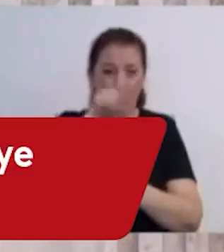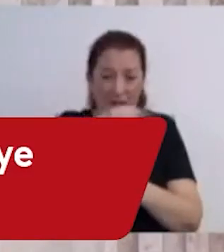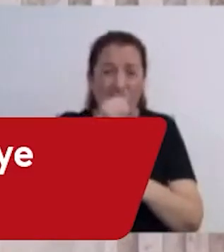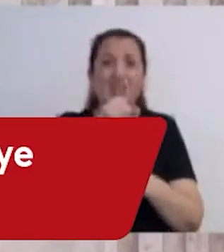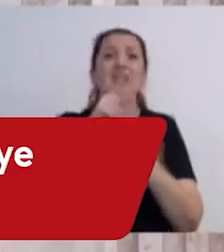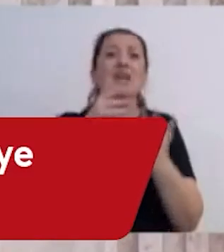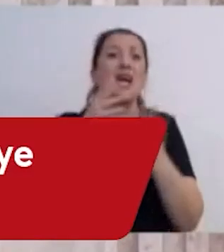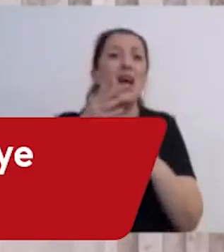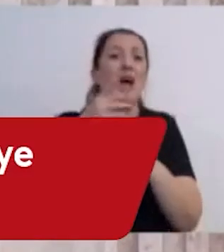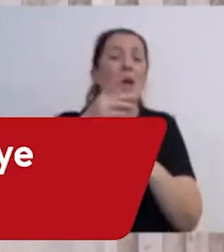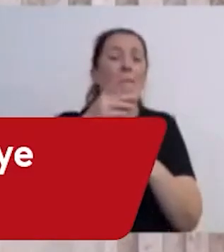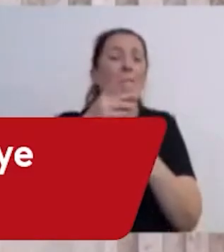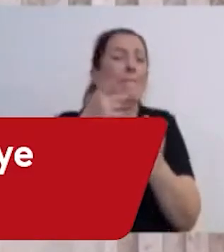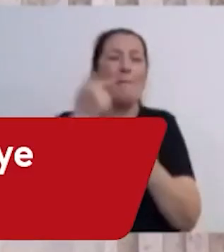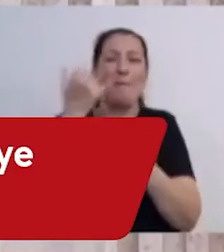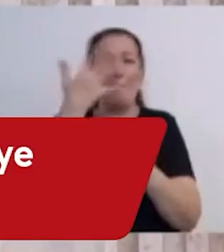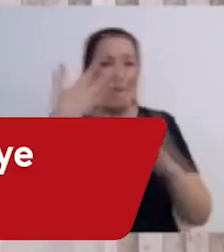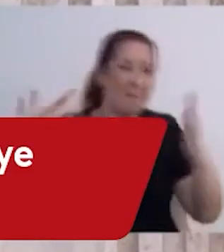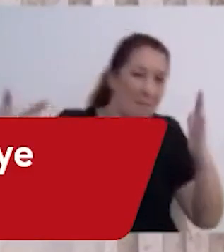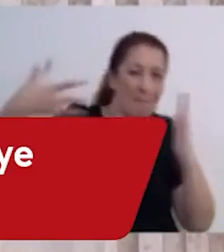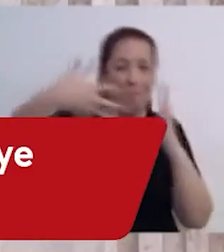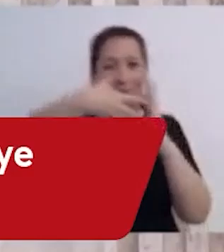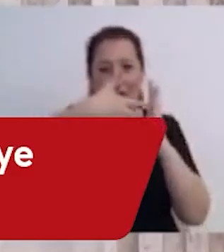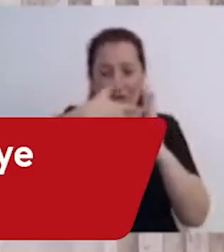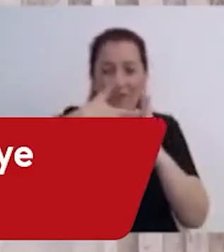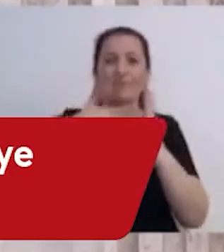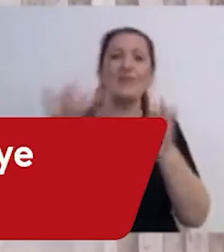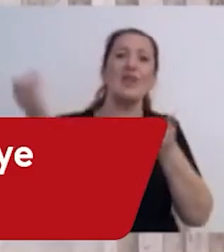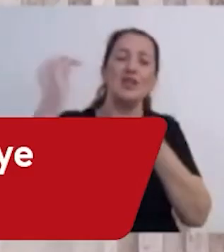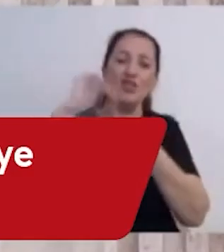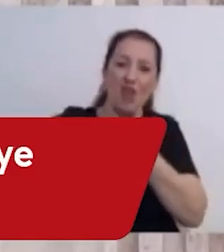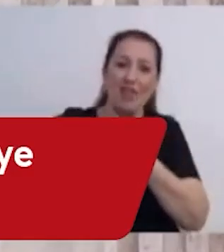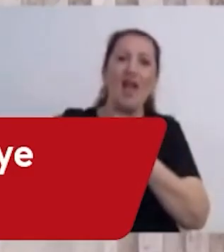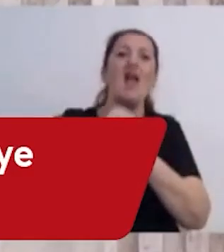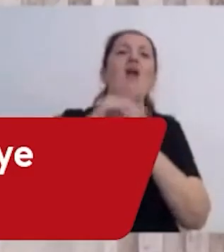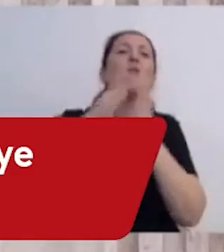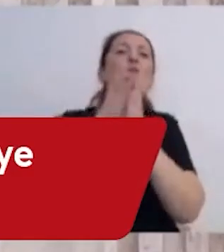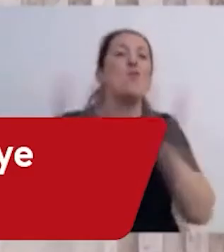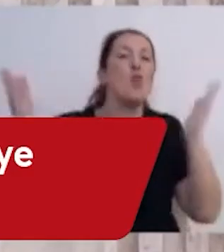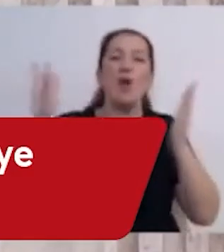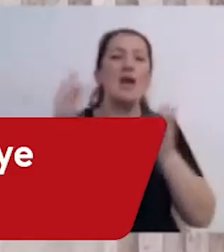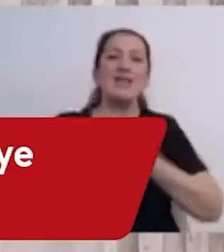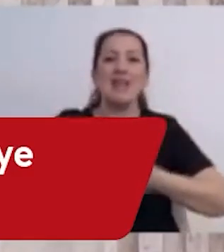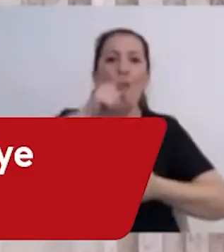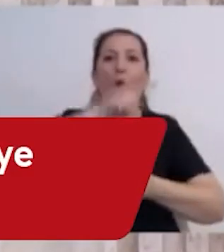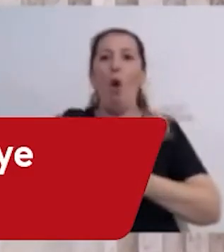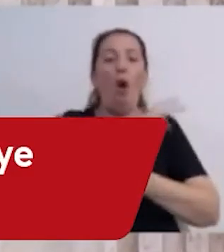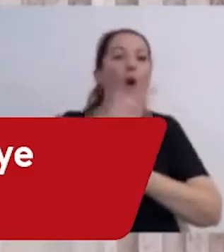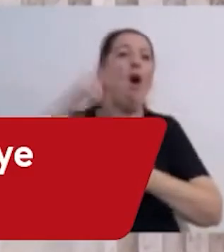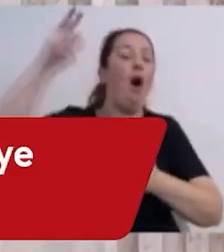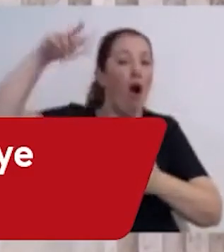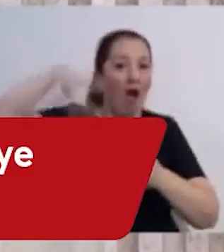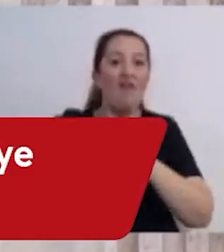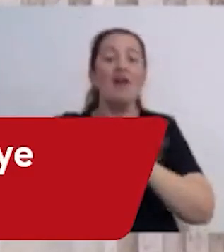takdirde o beşli çete ve büyük sermaye o havaalanını yapma garantisi